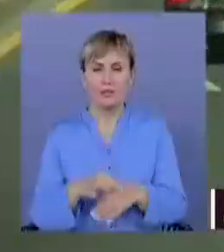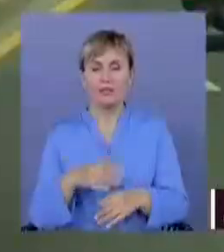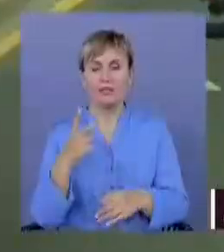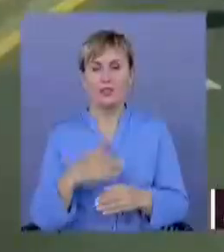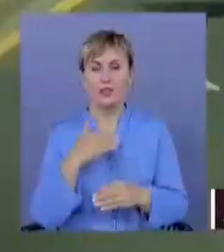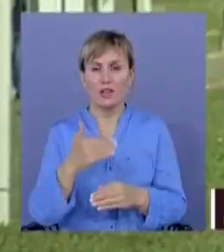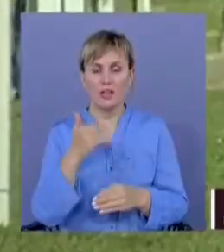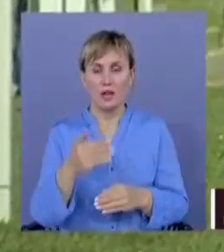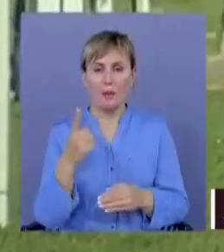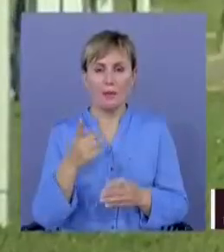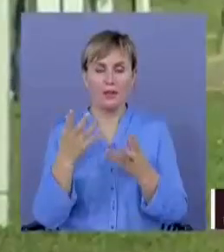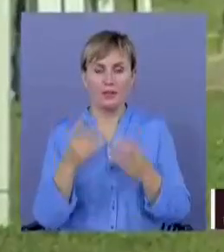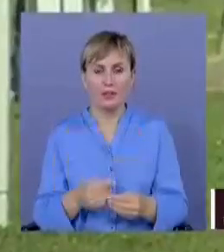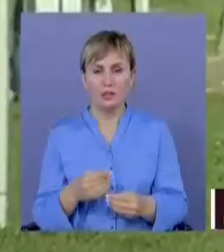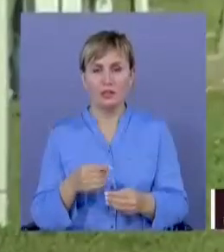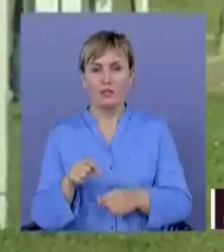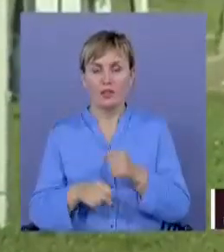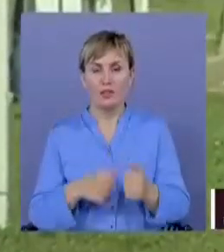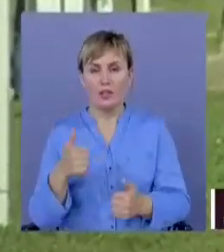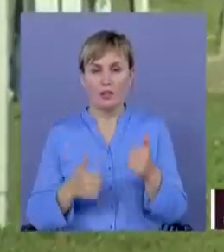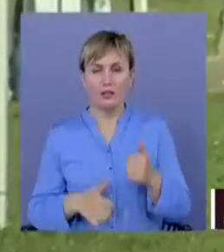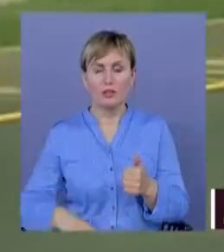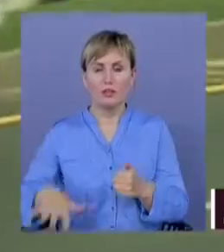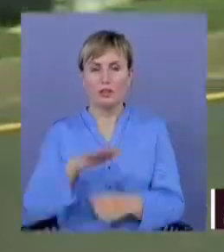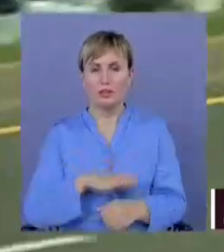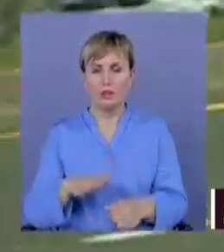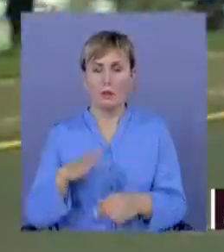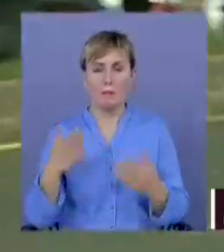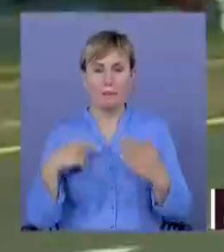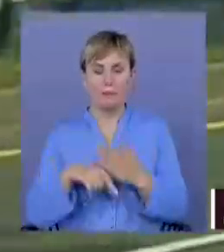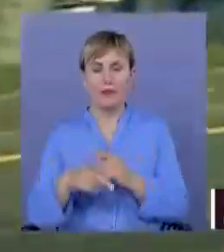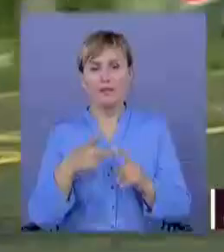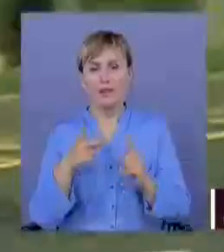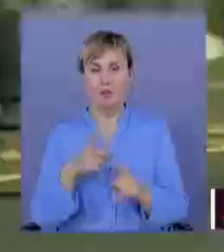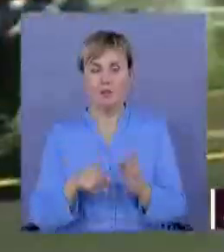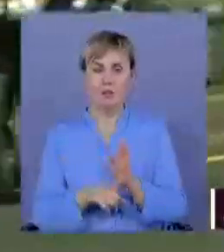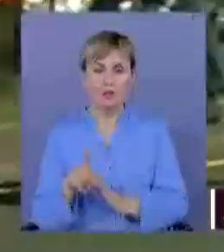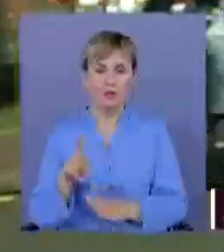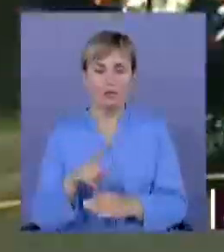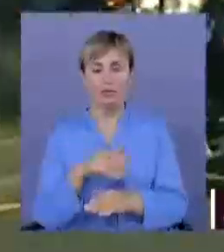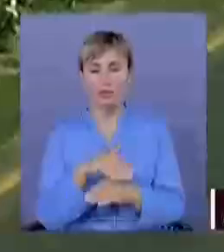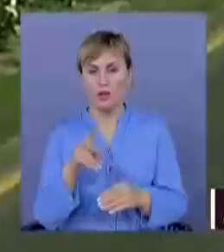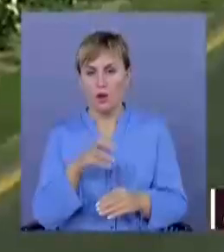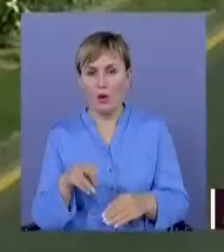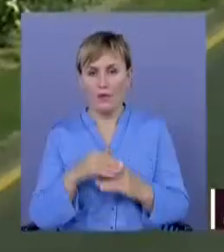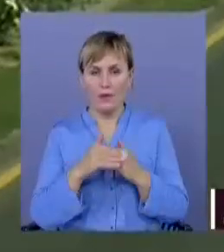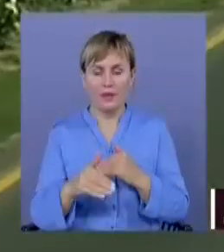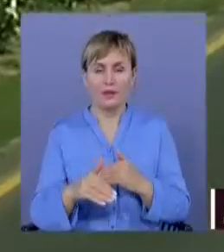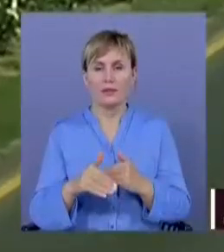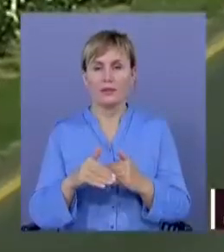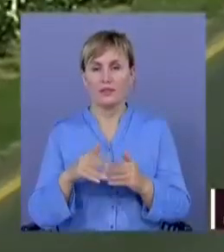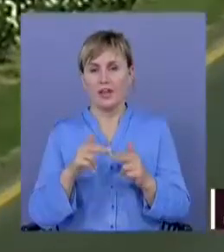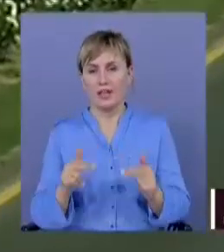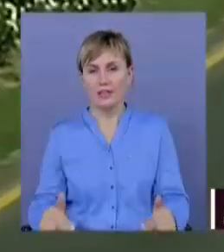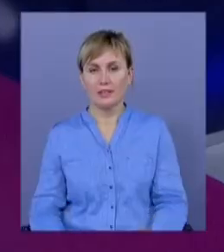этапа. Первый день шоссейной велогонки пройдет на территории индустриального парка. Второй этап начнется у Ледового дворца «Халык-Арена».